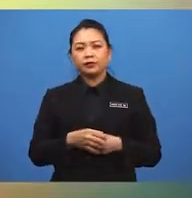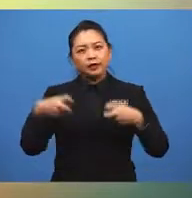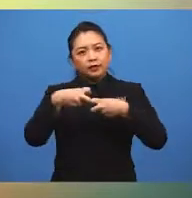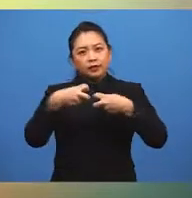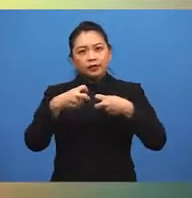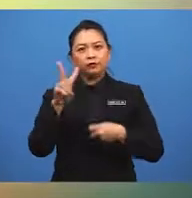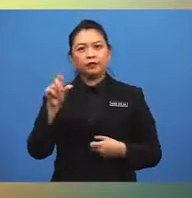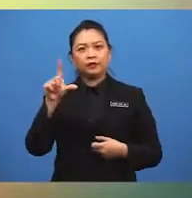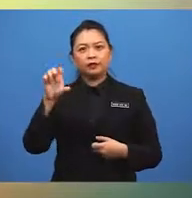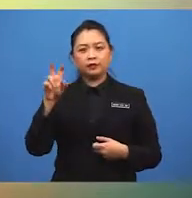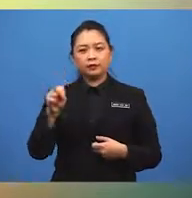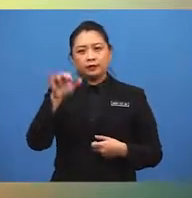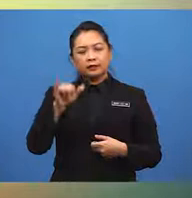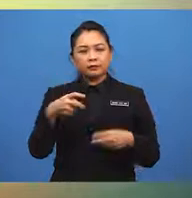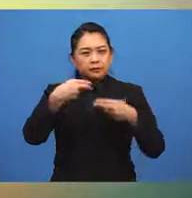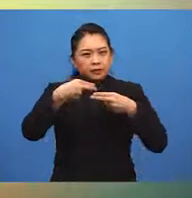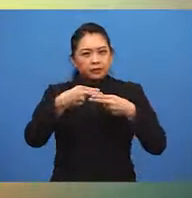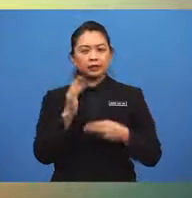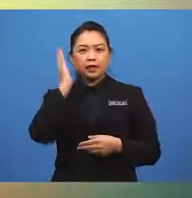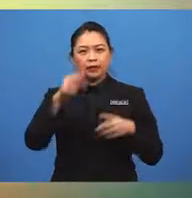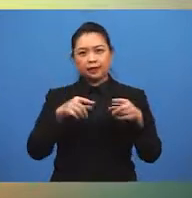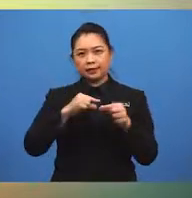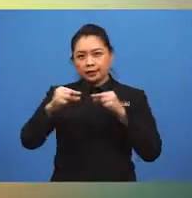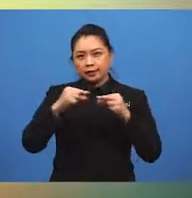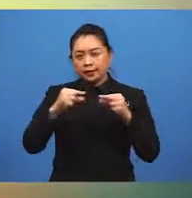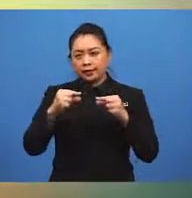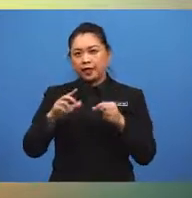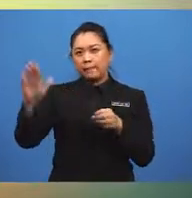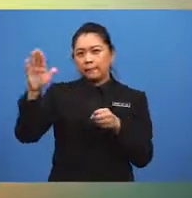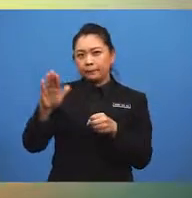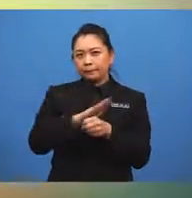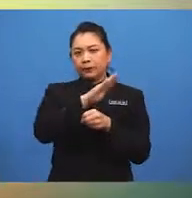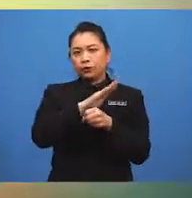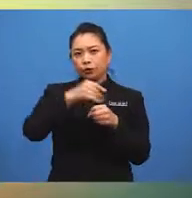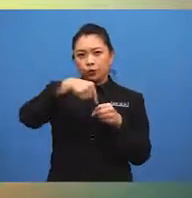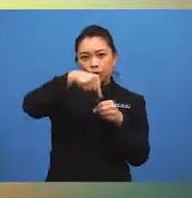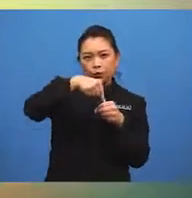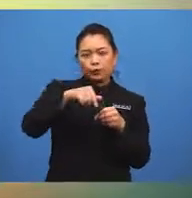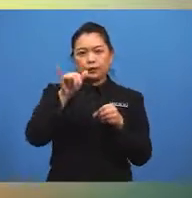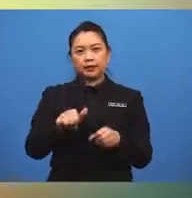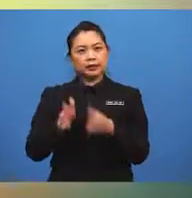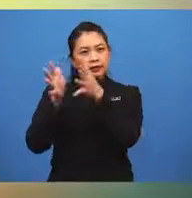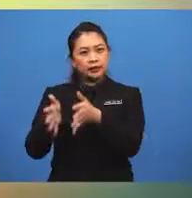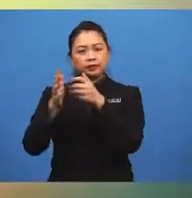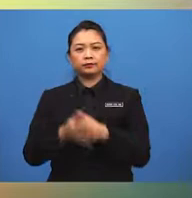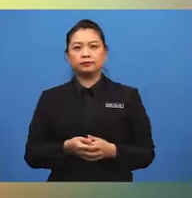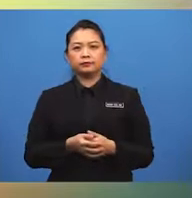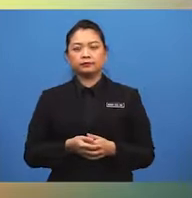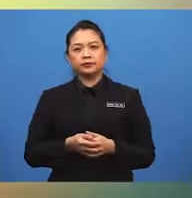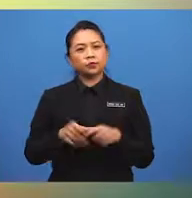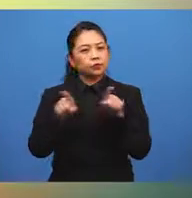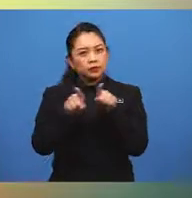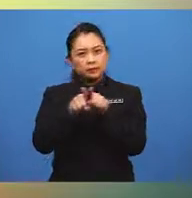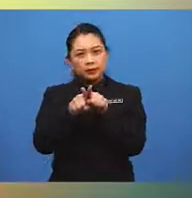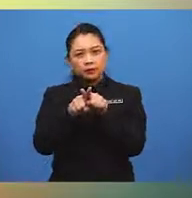Elektron valen yang berdekatan akan bergerak memenuhi lohong yang ditinggalkan. Begitu